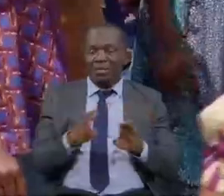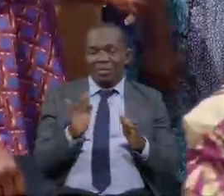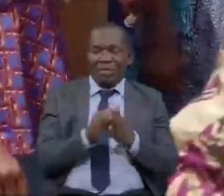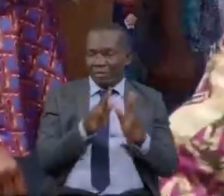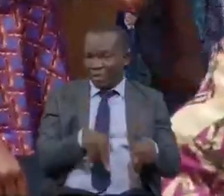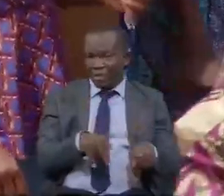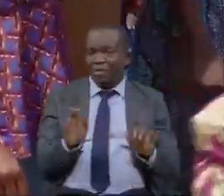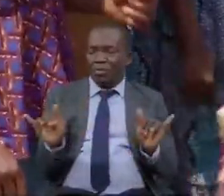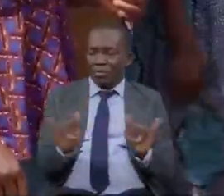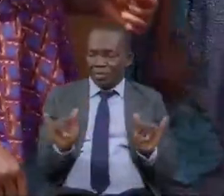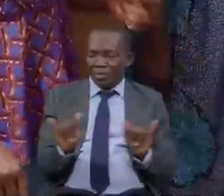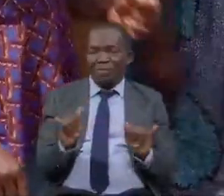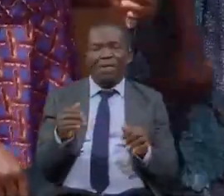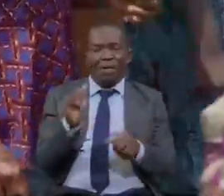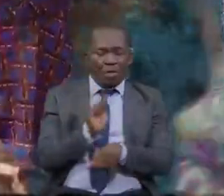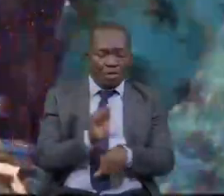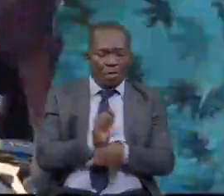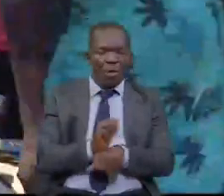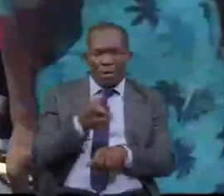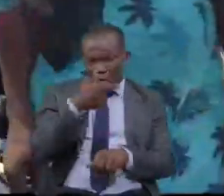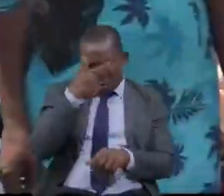parce qu'il est allé au Père.